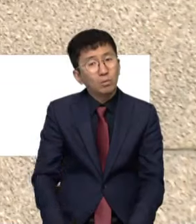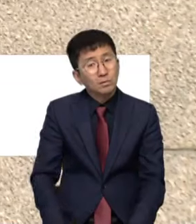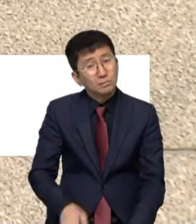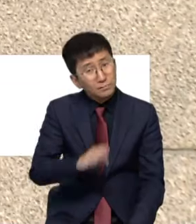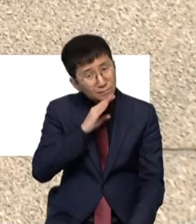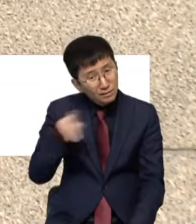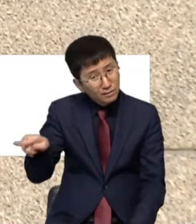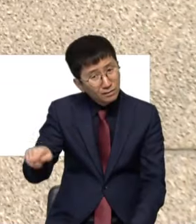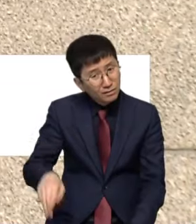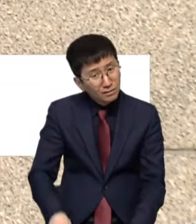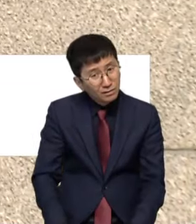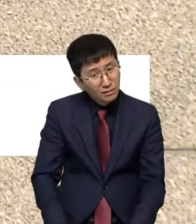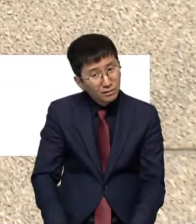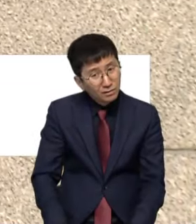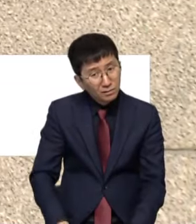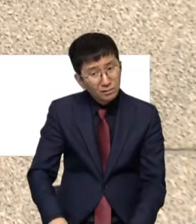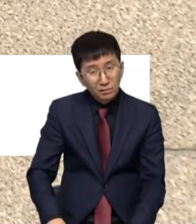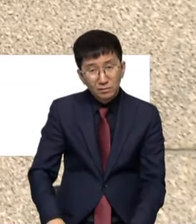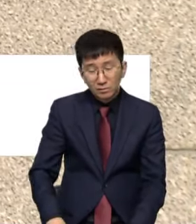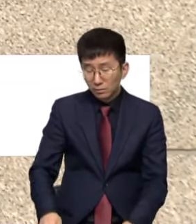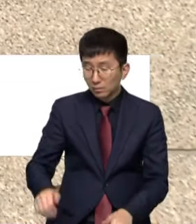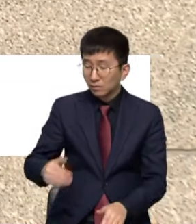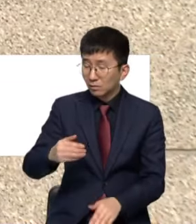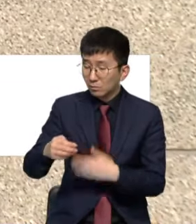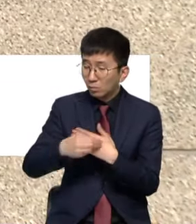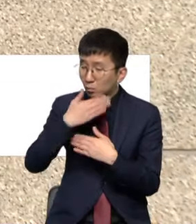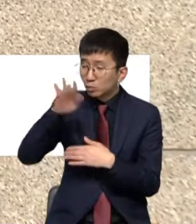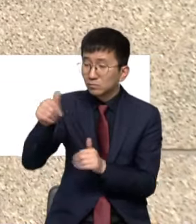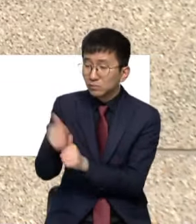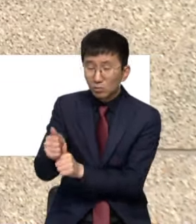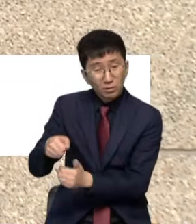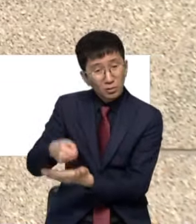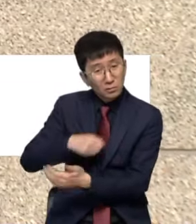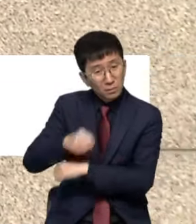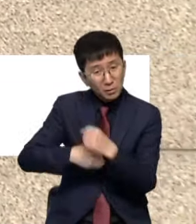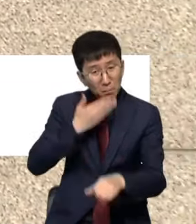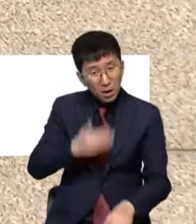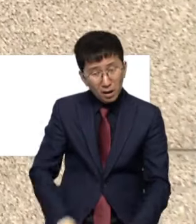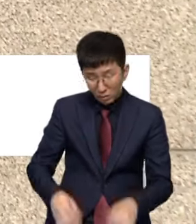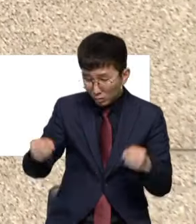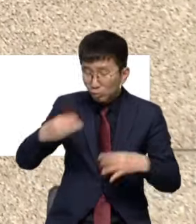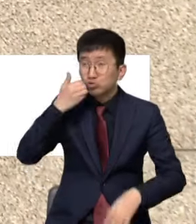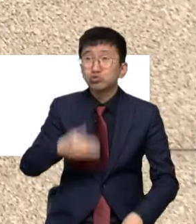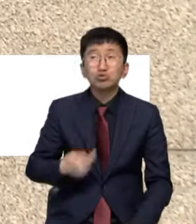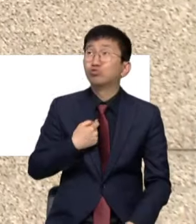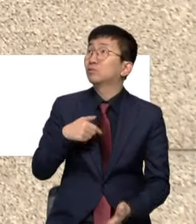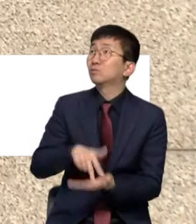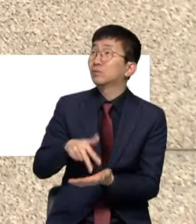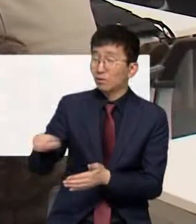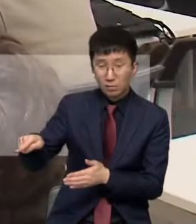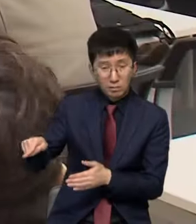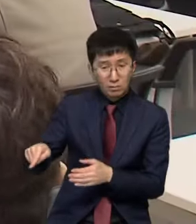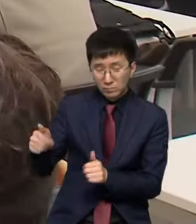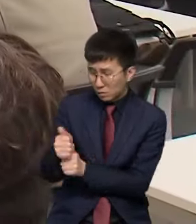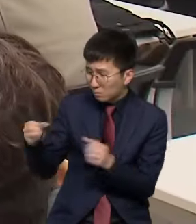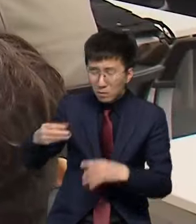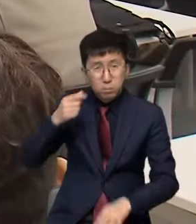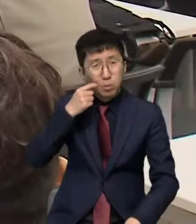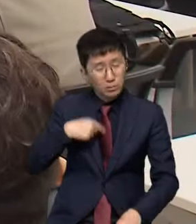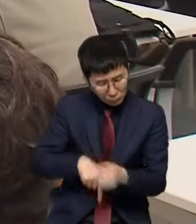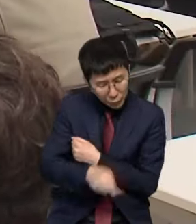창구인지 결정 권한이 있으신지 여쭙고 싶습니다. 누구랑 대화해야 되는지를 모르겠어서요. 제가 보기엔 거기가 아닌 것 같아서요.